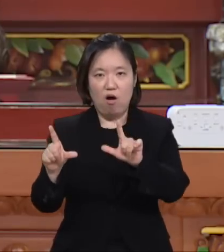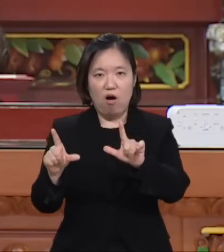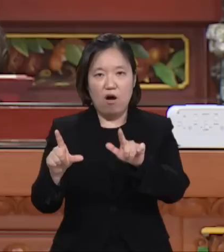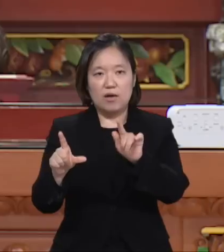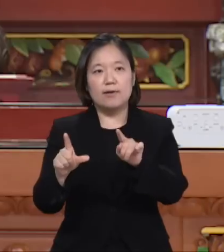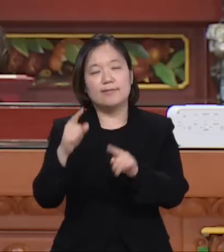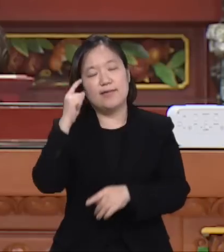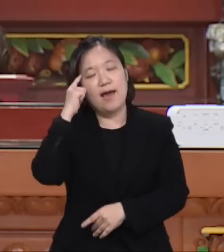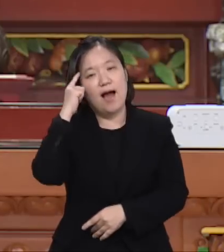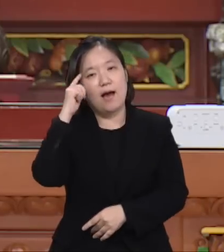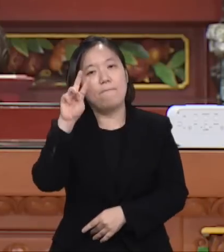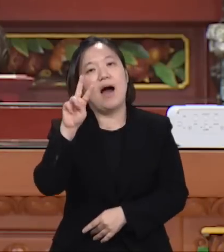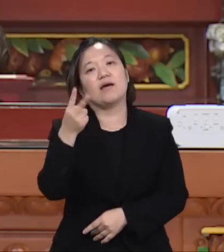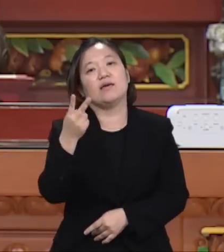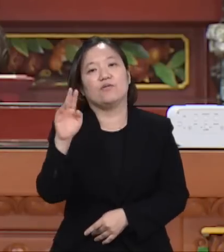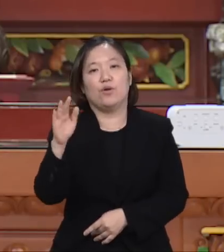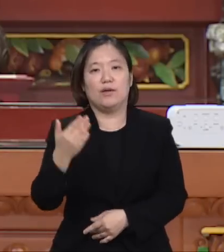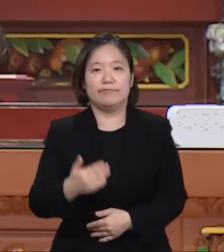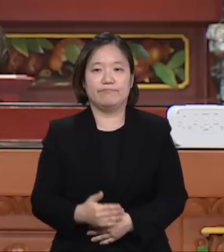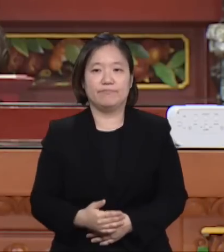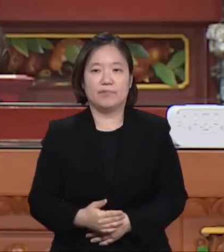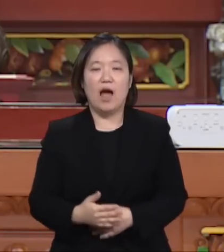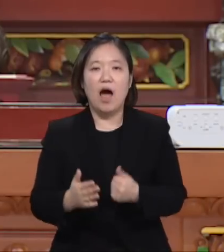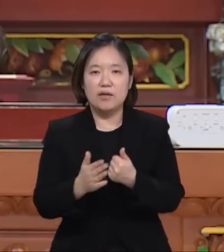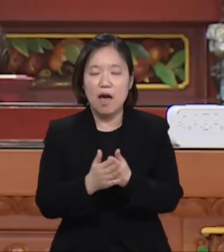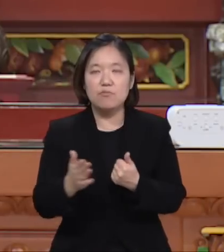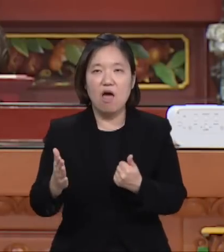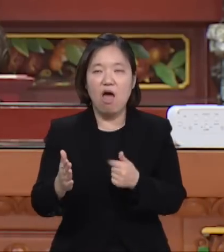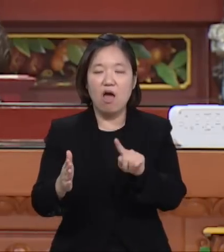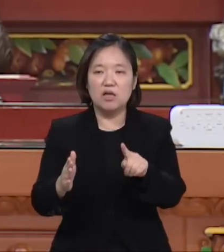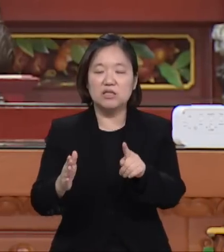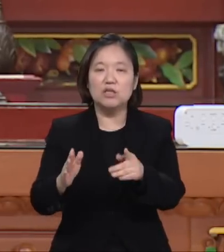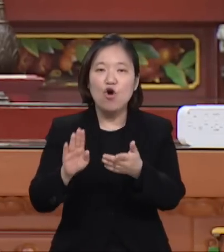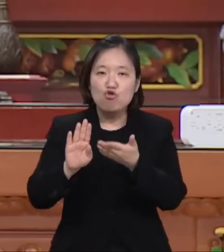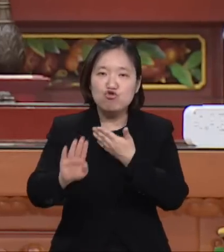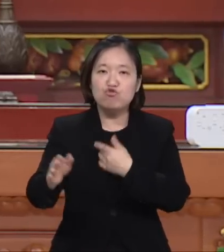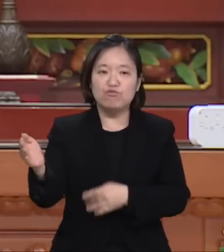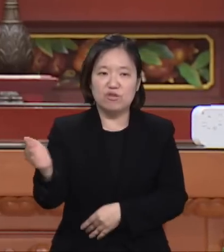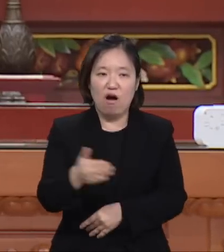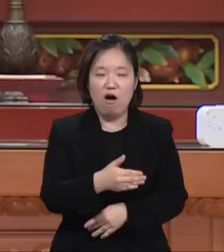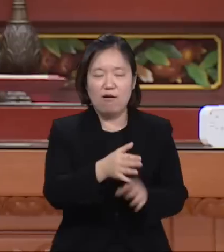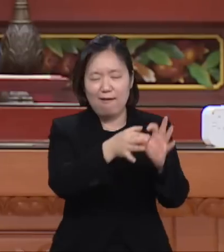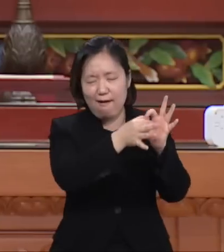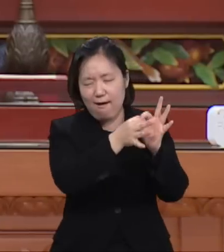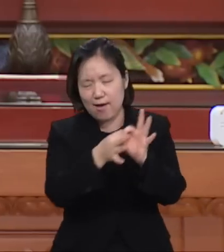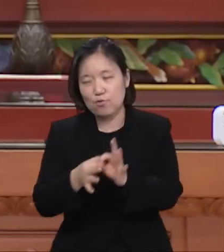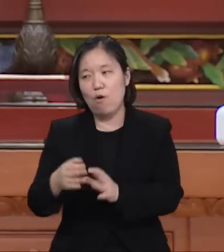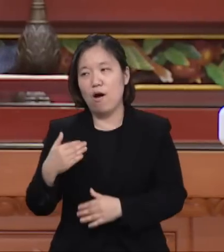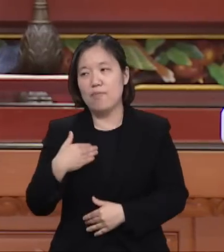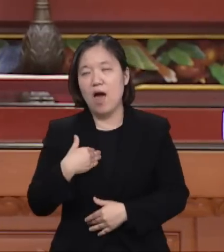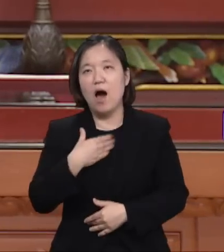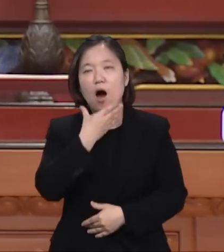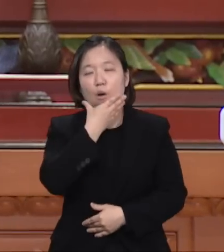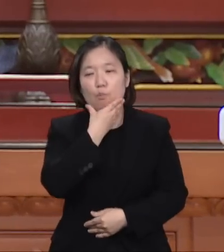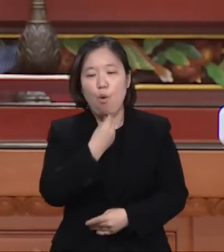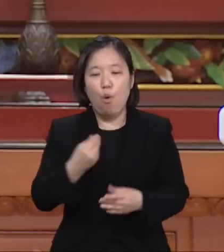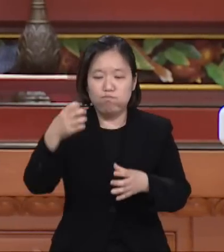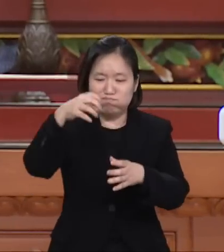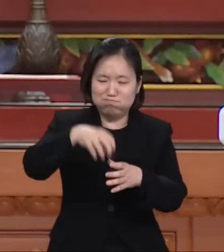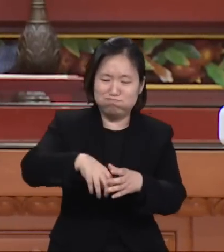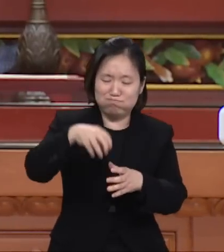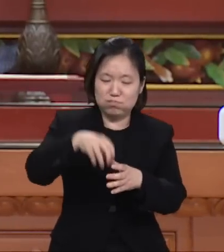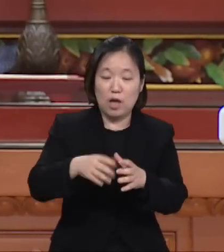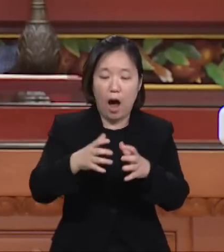그 후로 내 복의 그릇을 넓히겠다 100가지 방편으로 중생을 구제하겠다 그